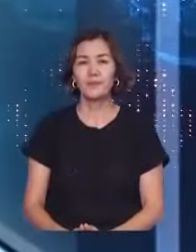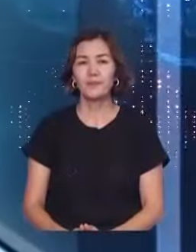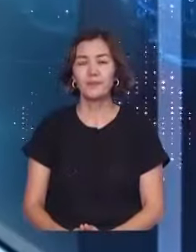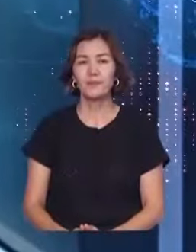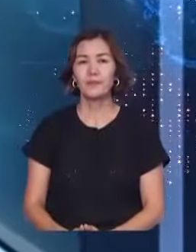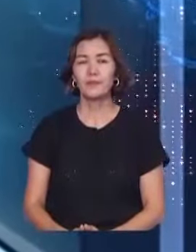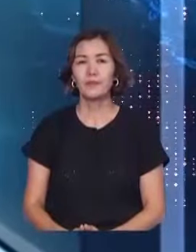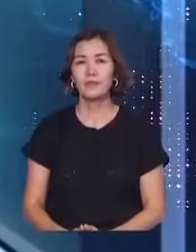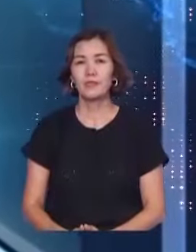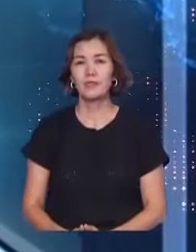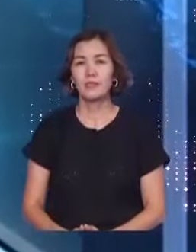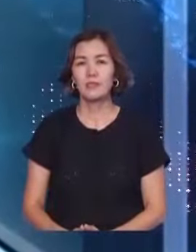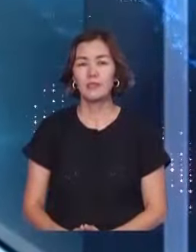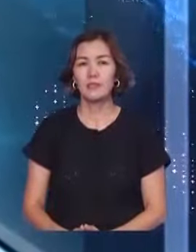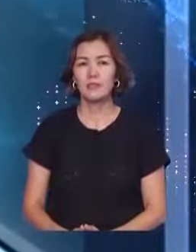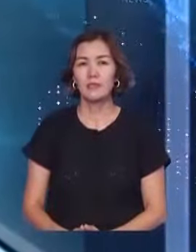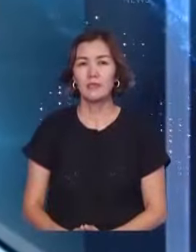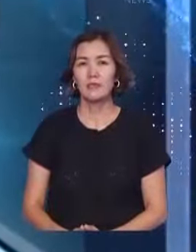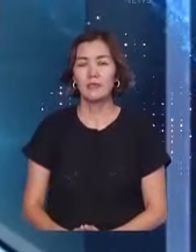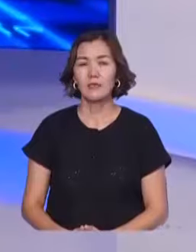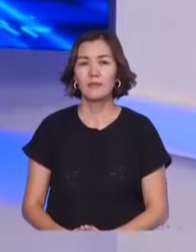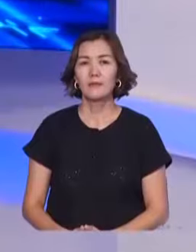Шынкенже, телерадиокомпания «Жетісу».